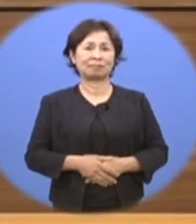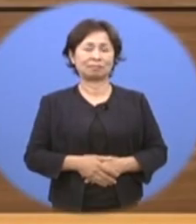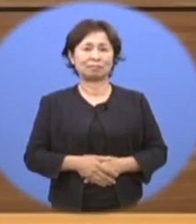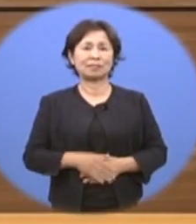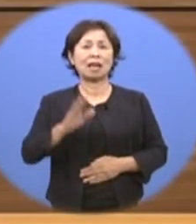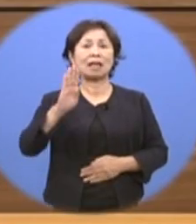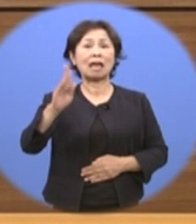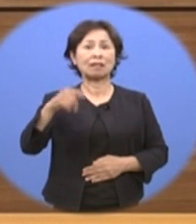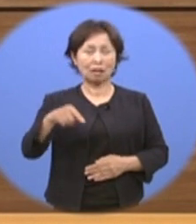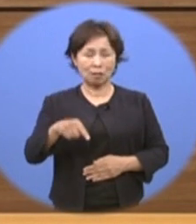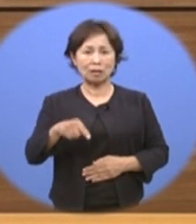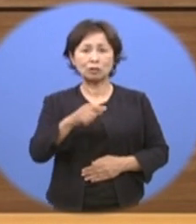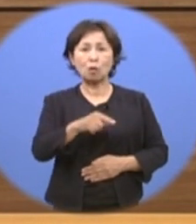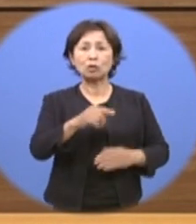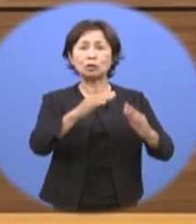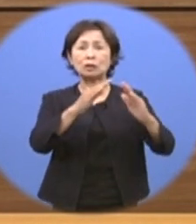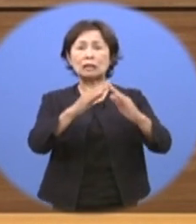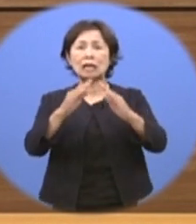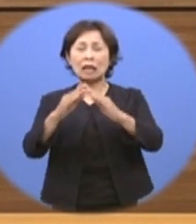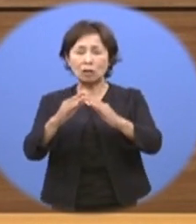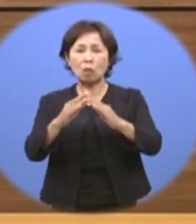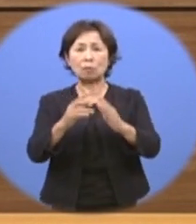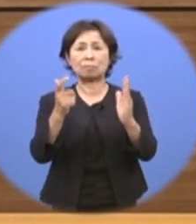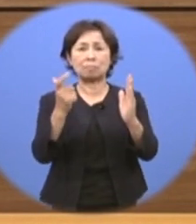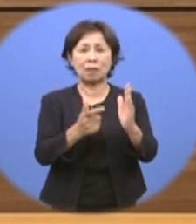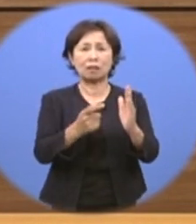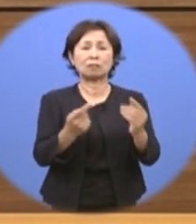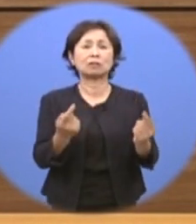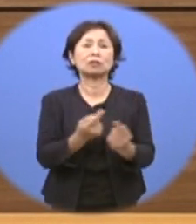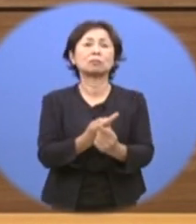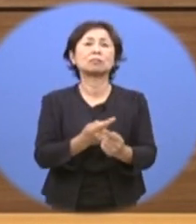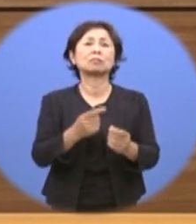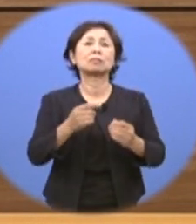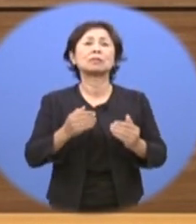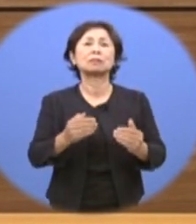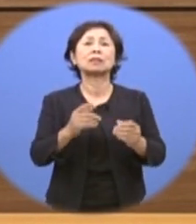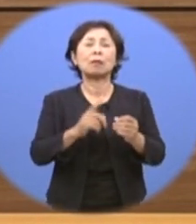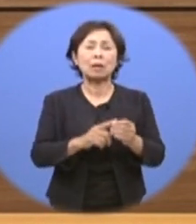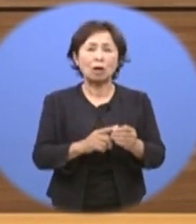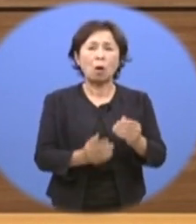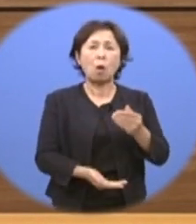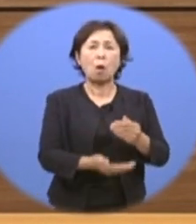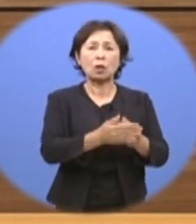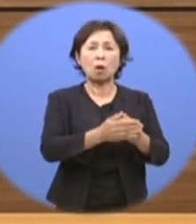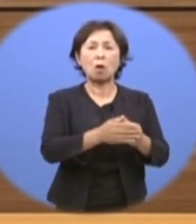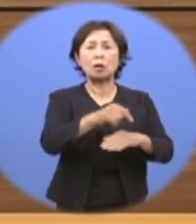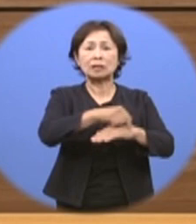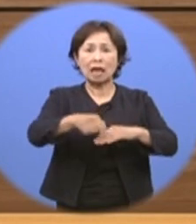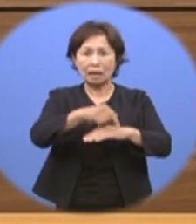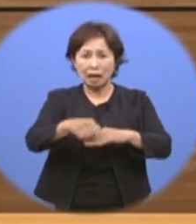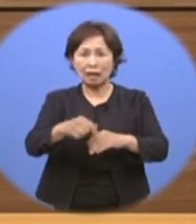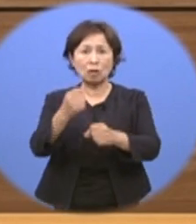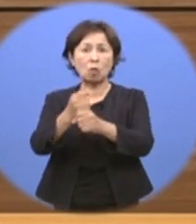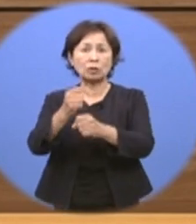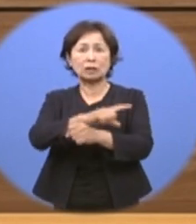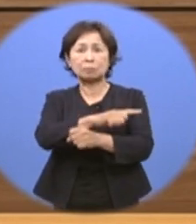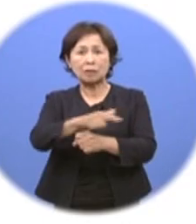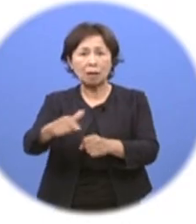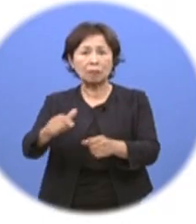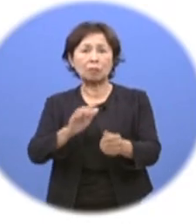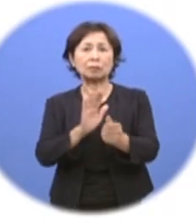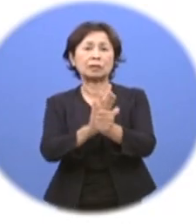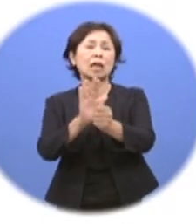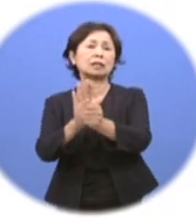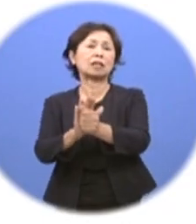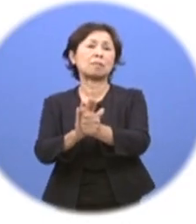県ではこれらの住宅の耐震化を促進するため耐震診断から補強設計、改修工事までを支援しています。まずは